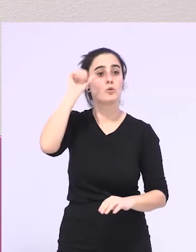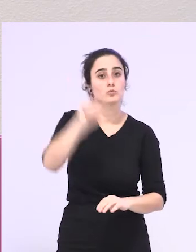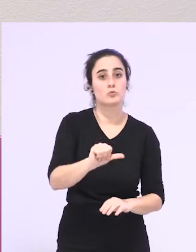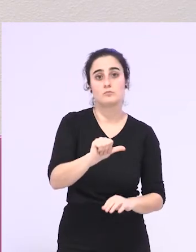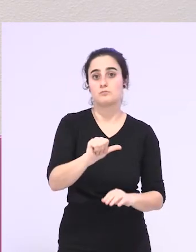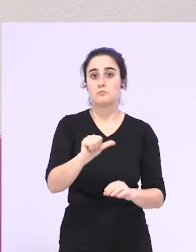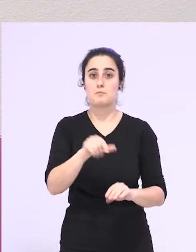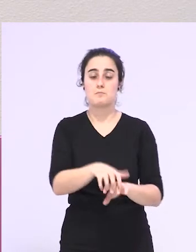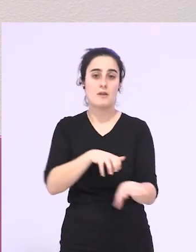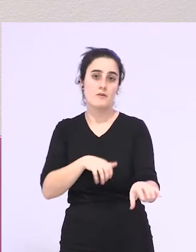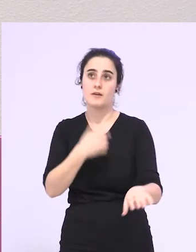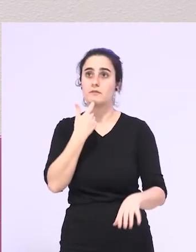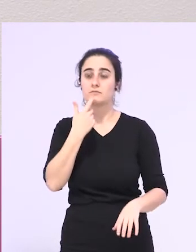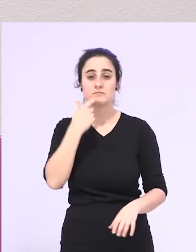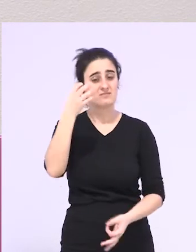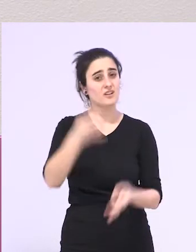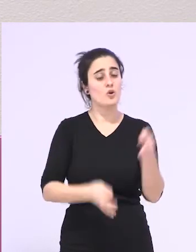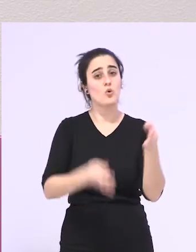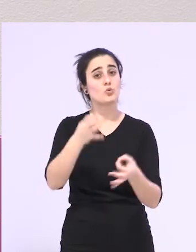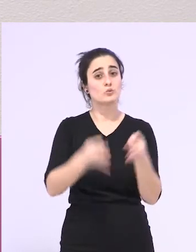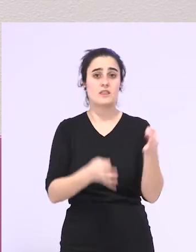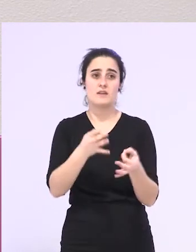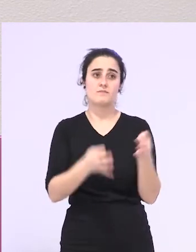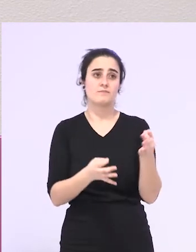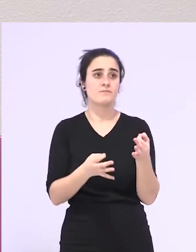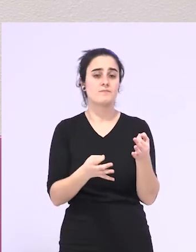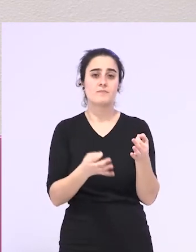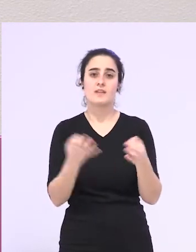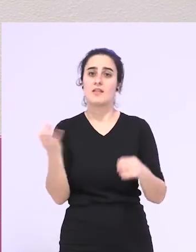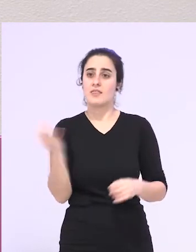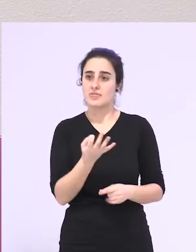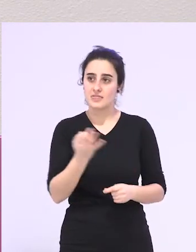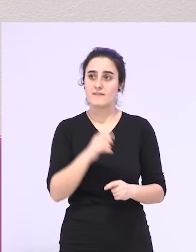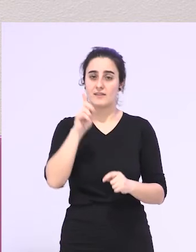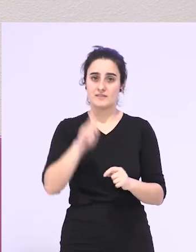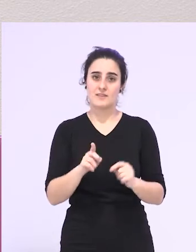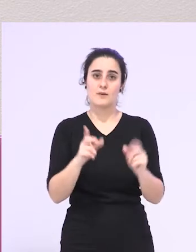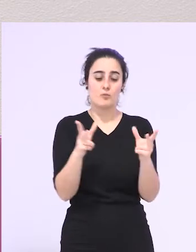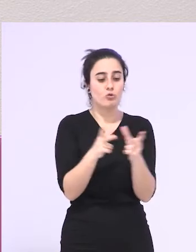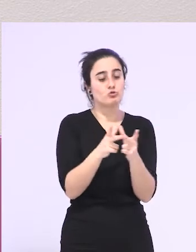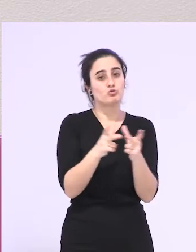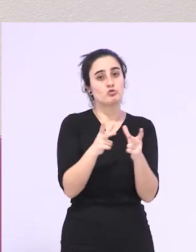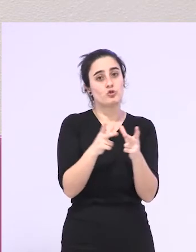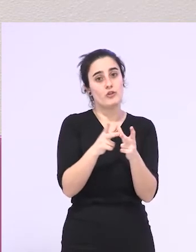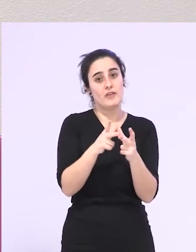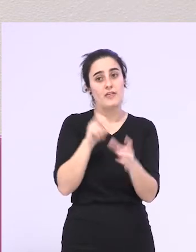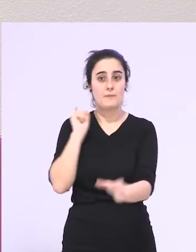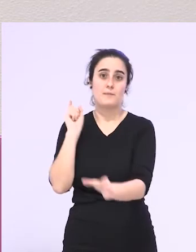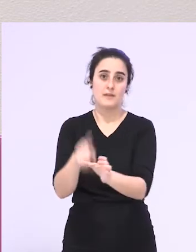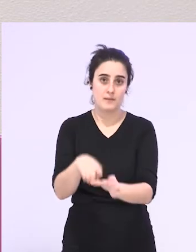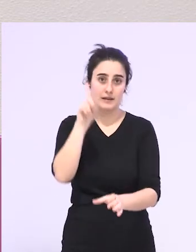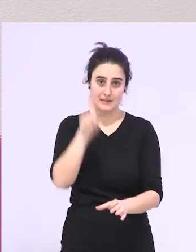nago, justiziak nolabait gero eta gehiago behar dula gizartearen implikaziotik, ez, komunitatearen parte hartzetik,